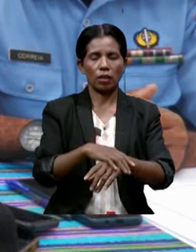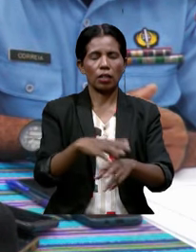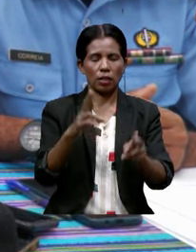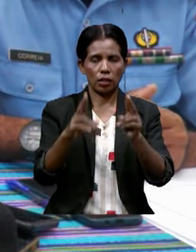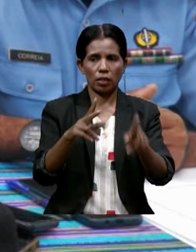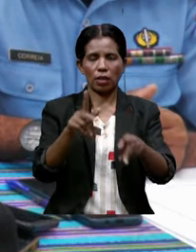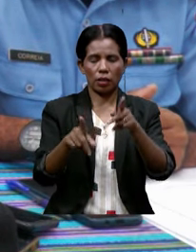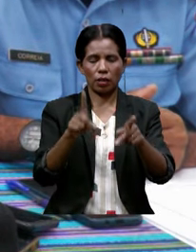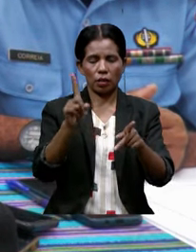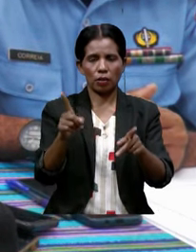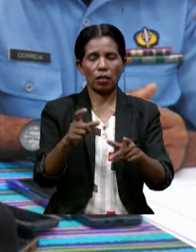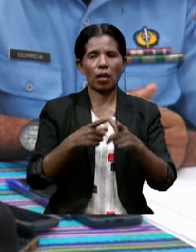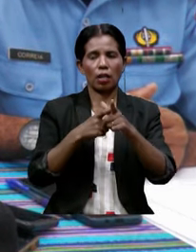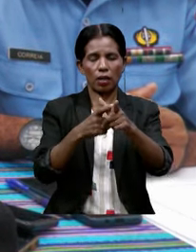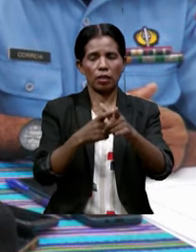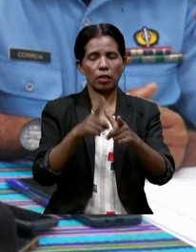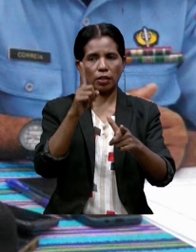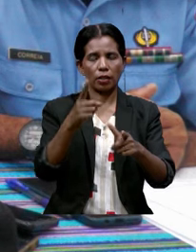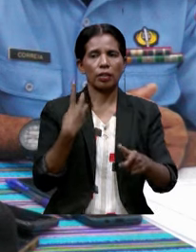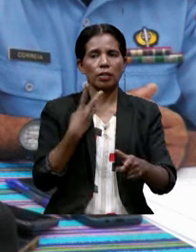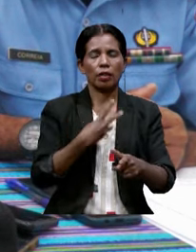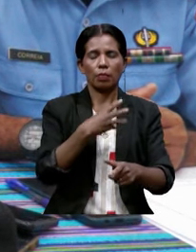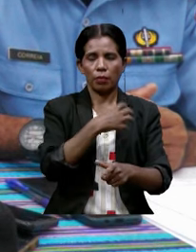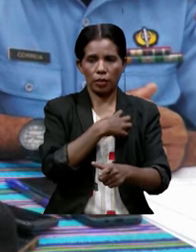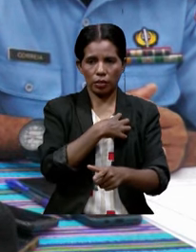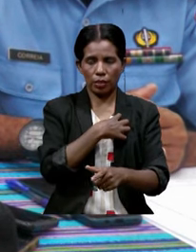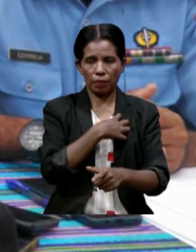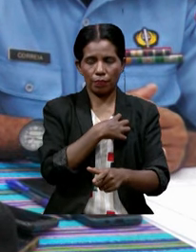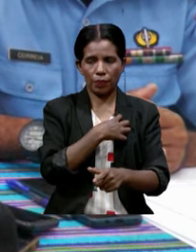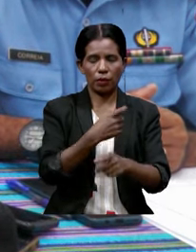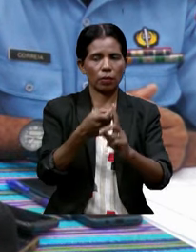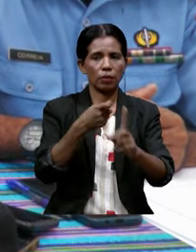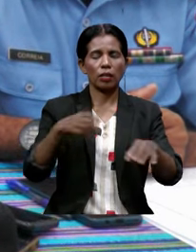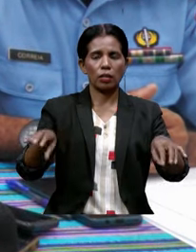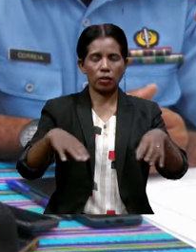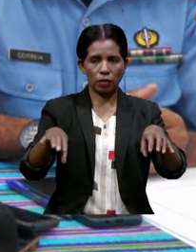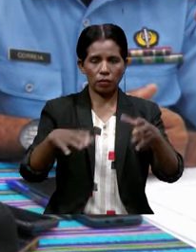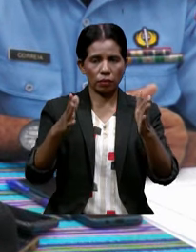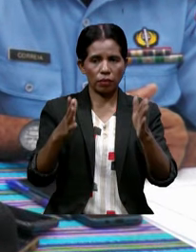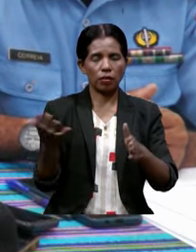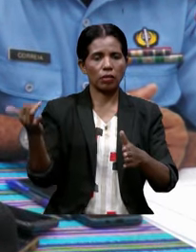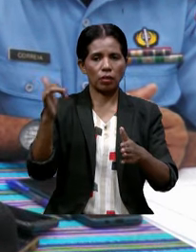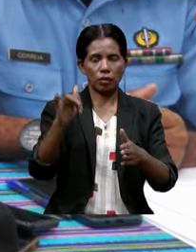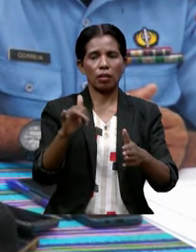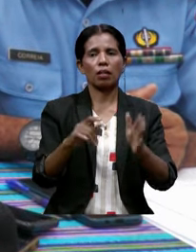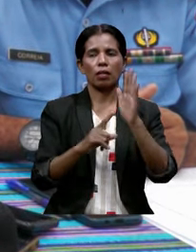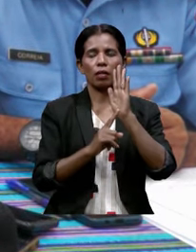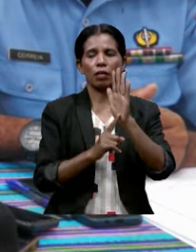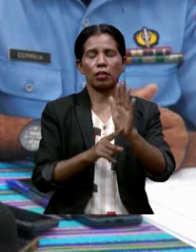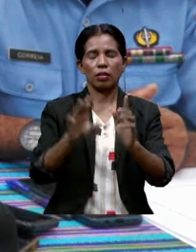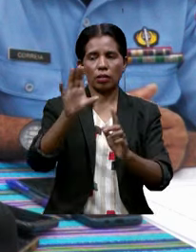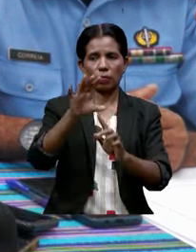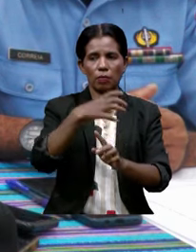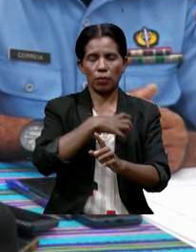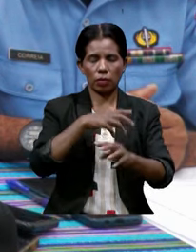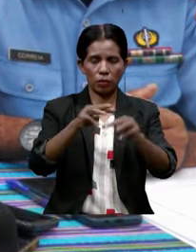na bema agora halai. Na beita ne parte polisinian o se parte servisu sira sekreta na mos komando munisipu